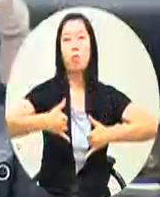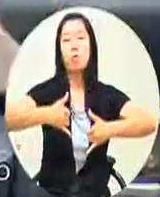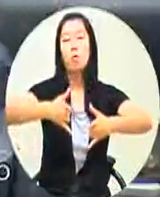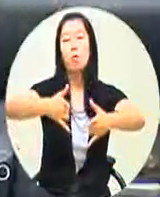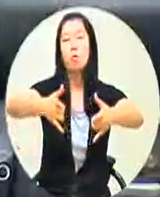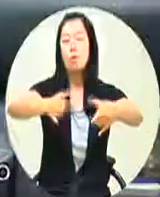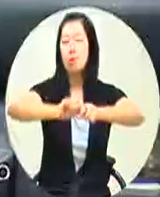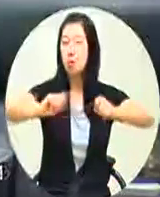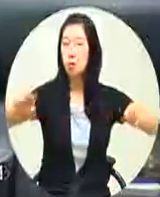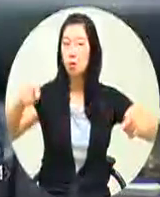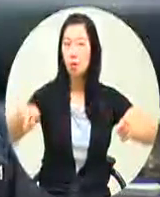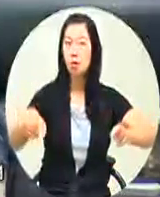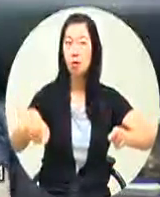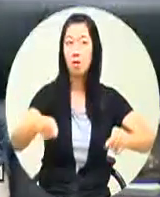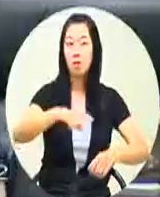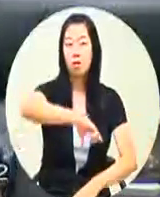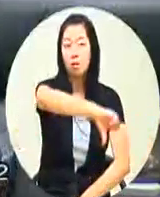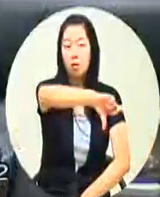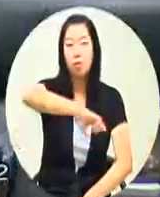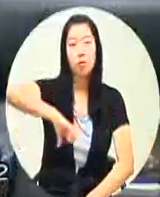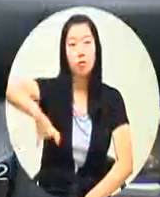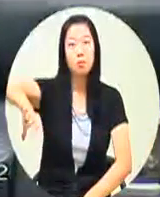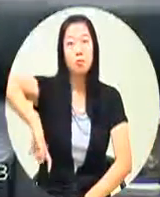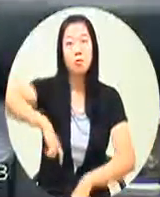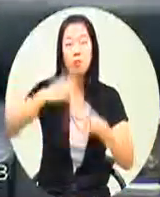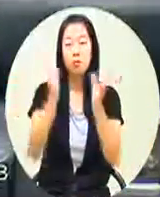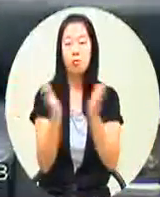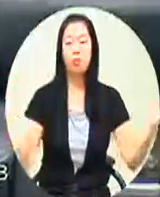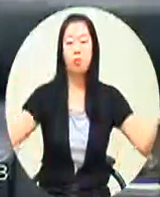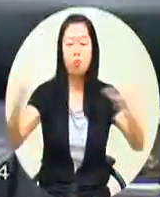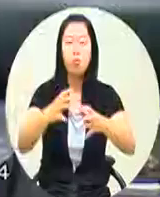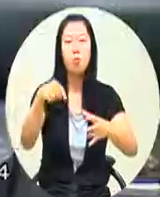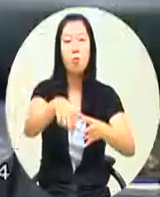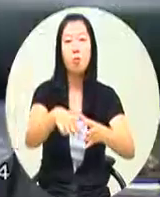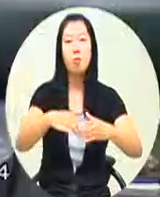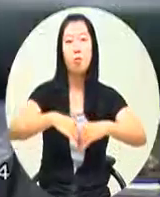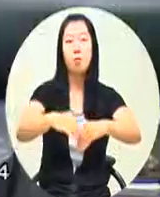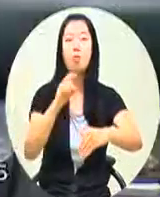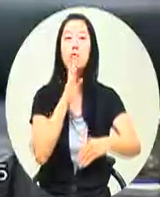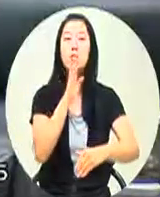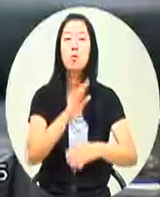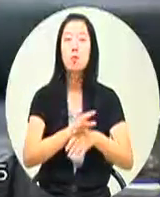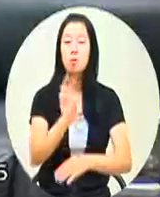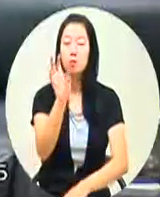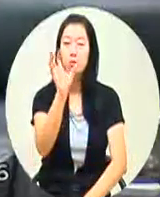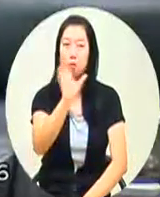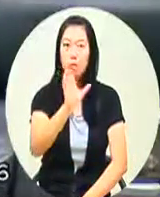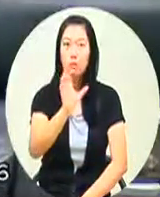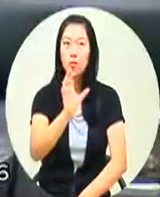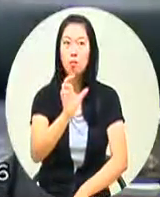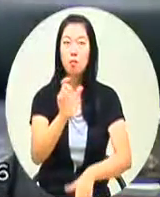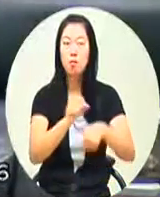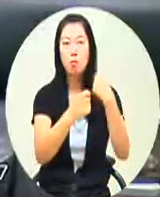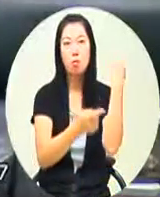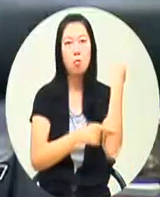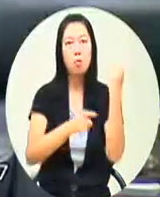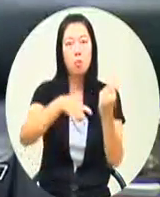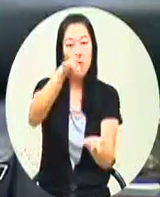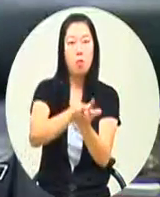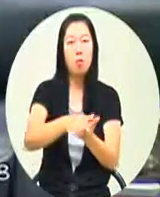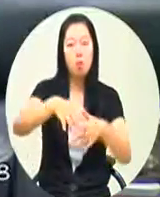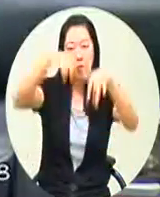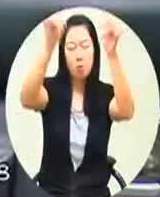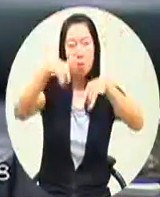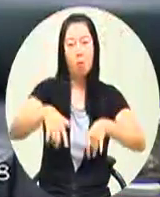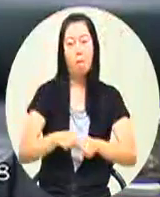边的排水全部都汇集到军校路来，其实80mm 它是一下无法承受那么快速而多